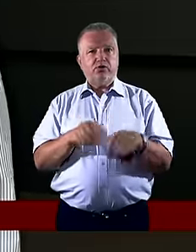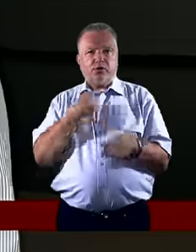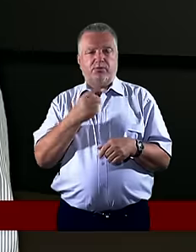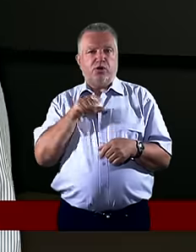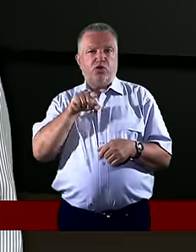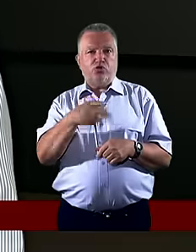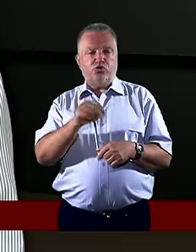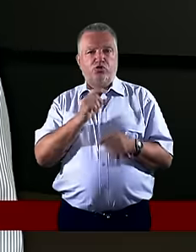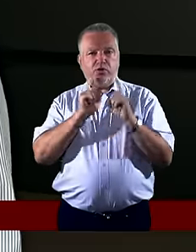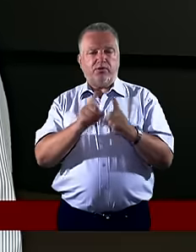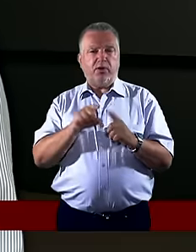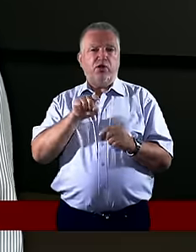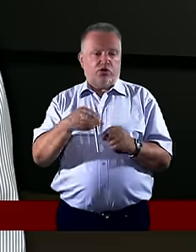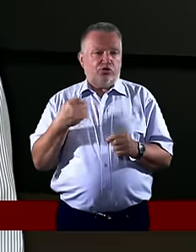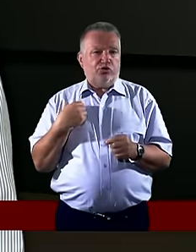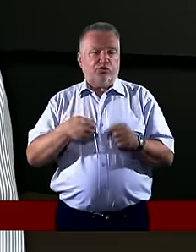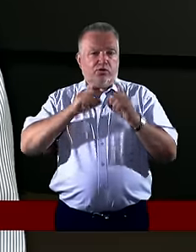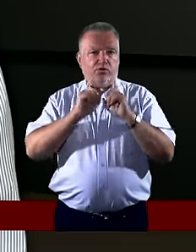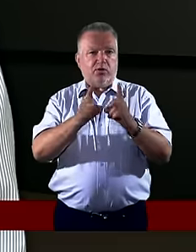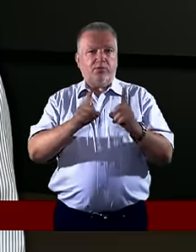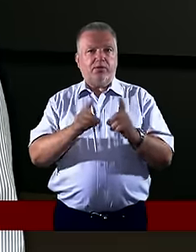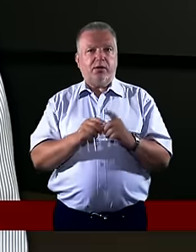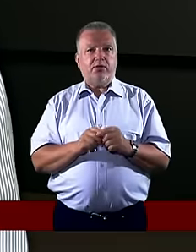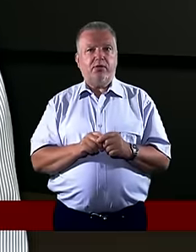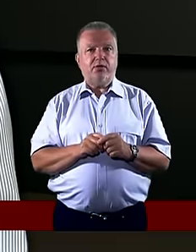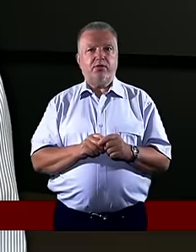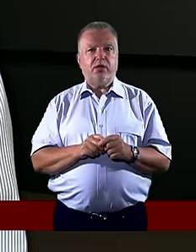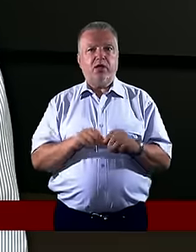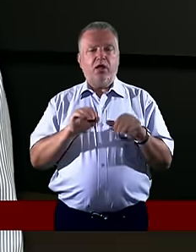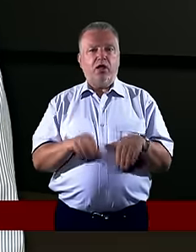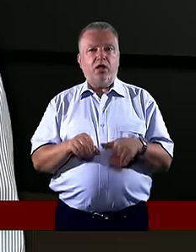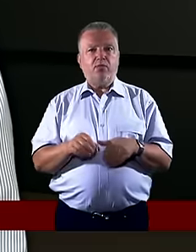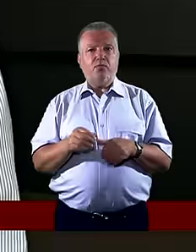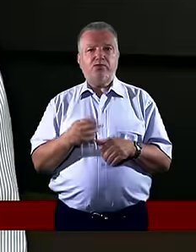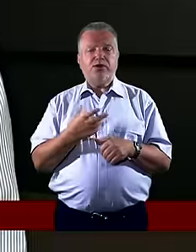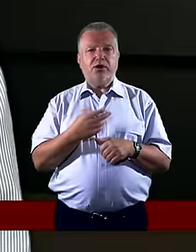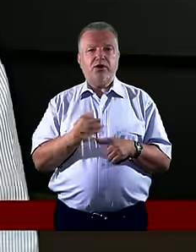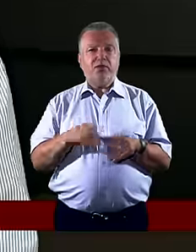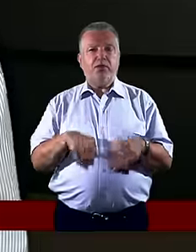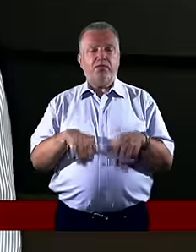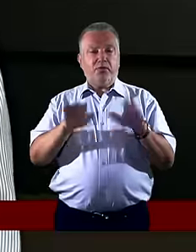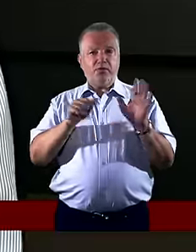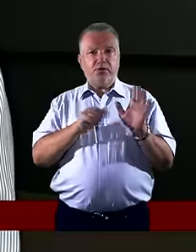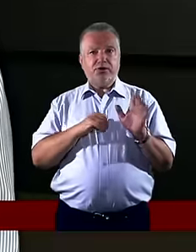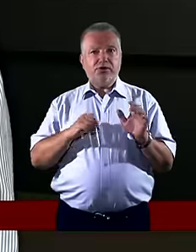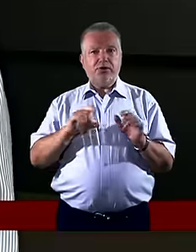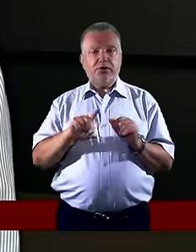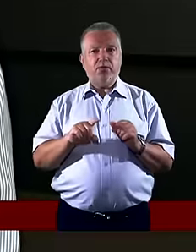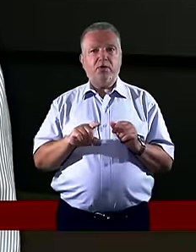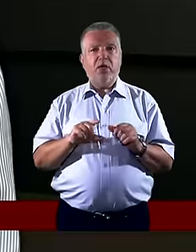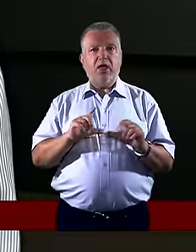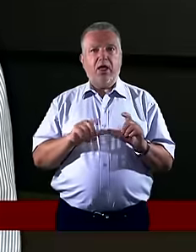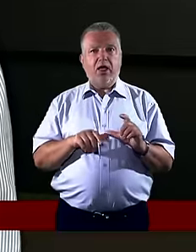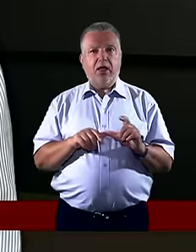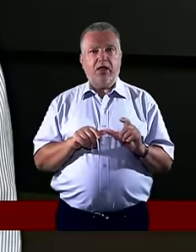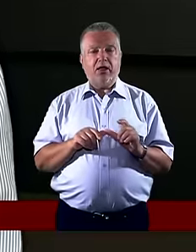powiedzieć, to nieprawda. No, to była prawda. Można oczywiście nie ulec w zachwycie temu wszystkiemu,